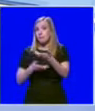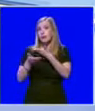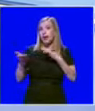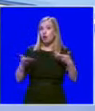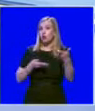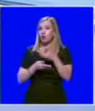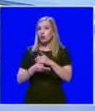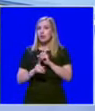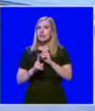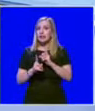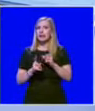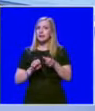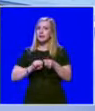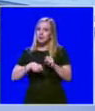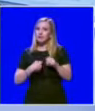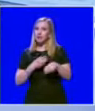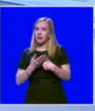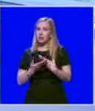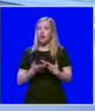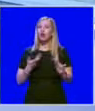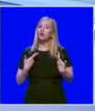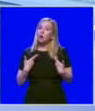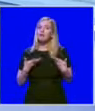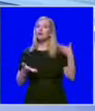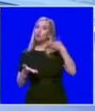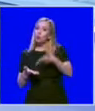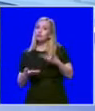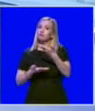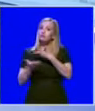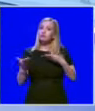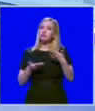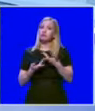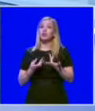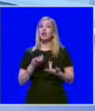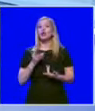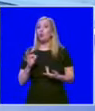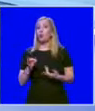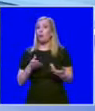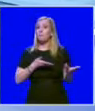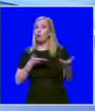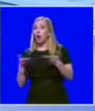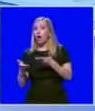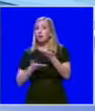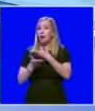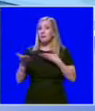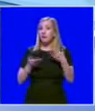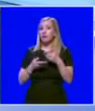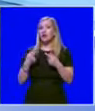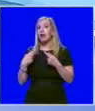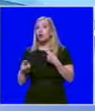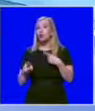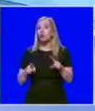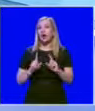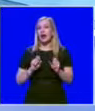бъдем поканени на преговори, не бъдем изнудвани, тогава бихме се отзовали на такива преговори. Но поканата на преговори е нещо съвсем друго,